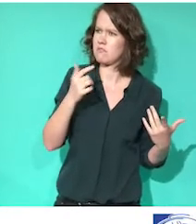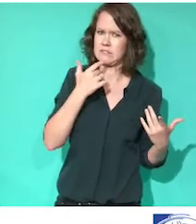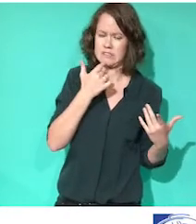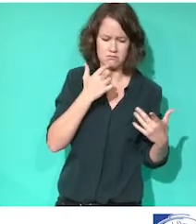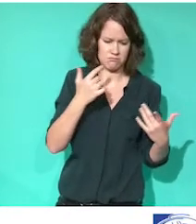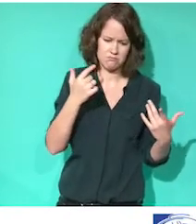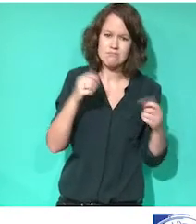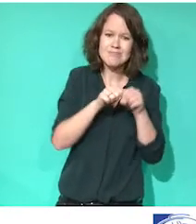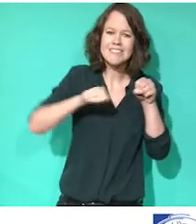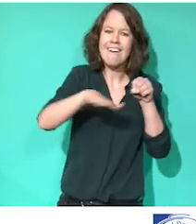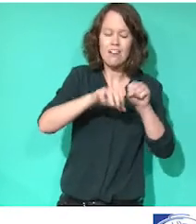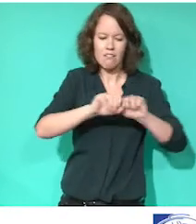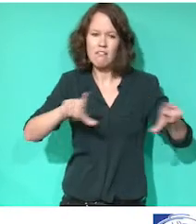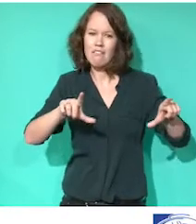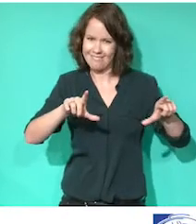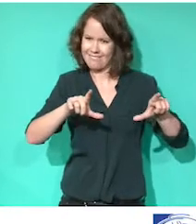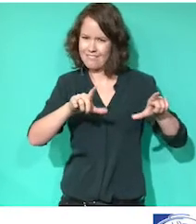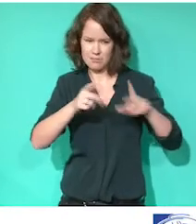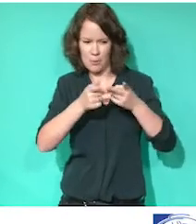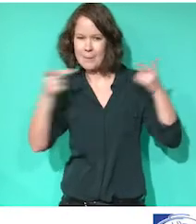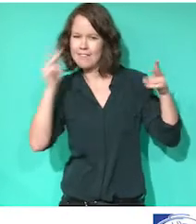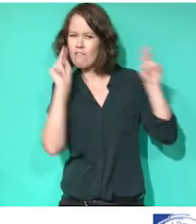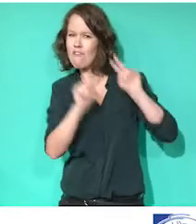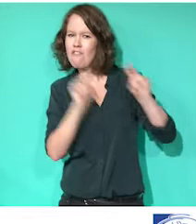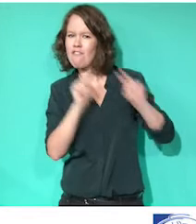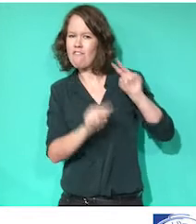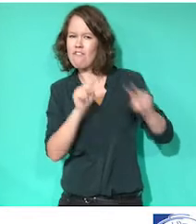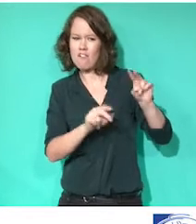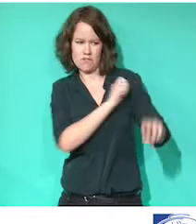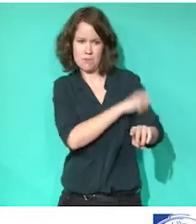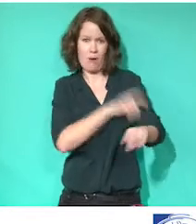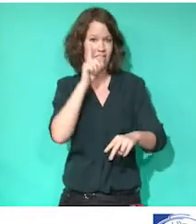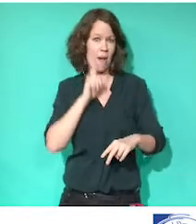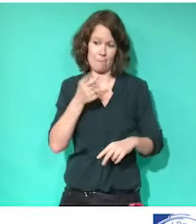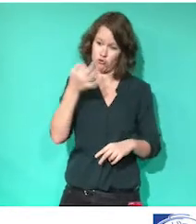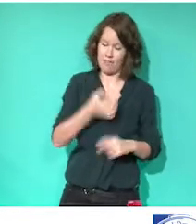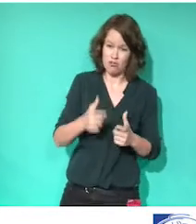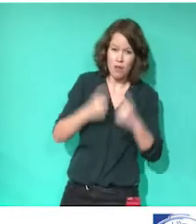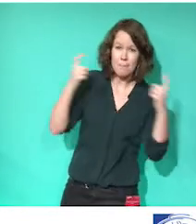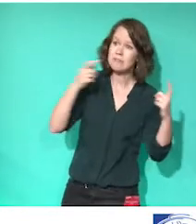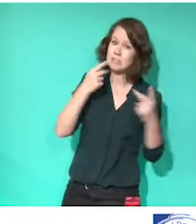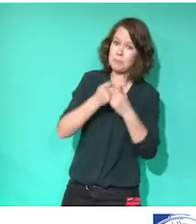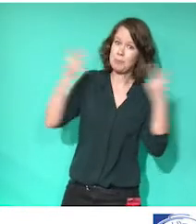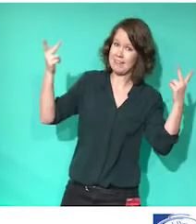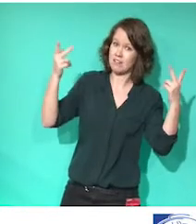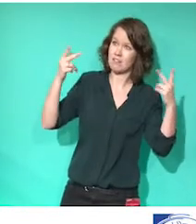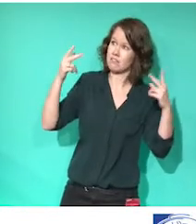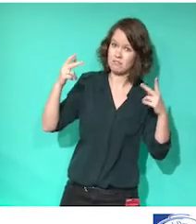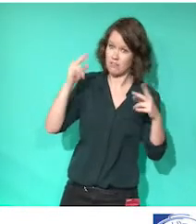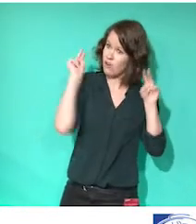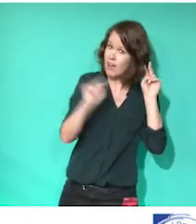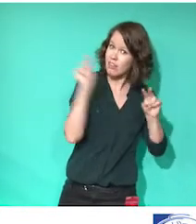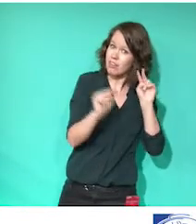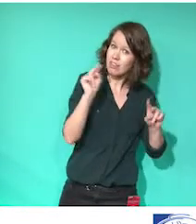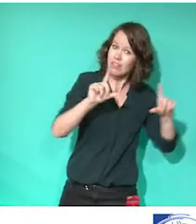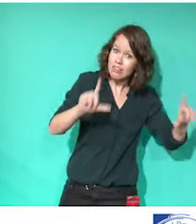absolue, parce que les performances d'audience du sport féminin sont très bonnes. Très bonne. Et donc, c'est vraiment l'obscurantisme des patrons de chaîne qui fait qu'ils